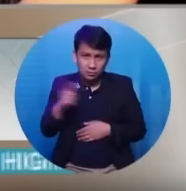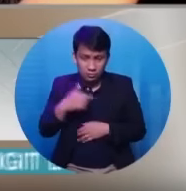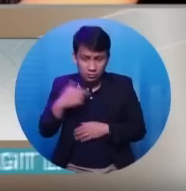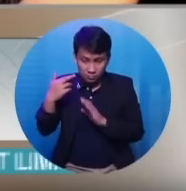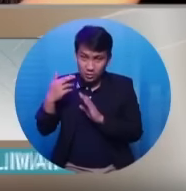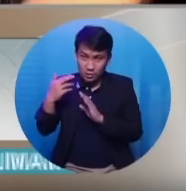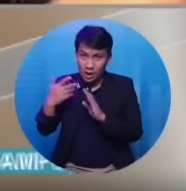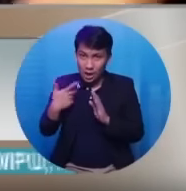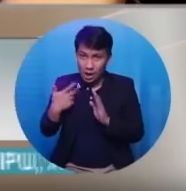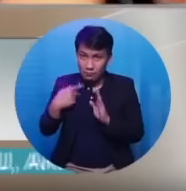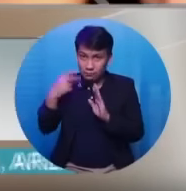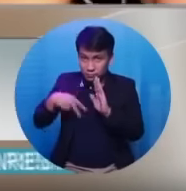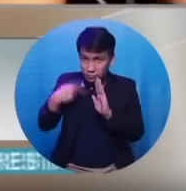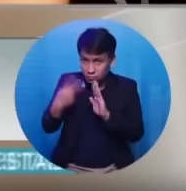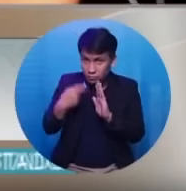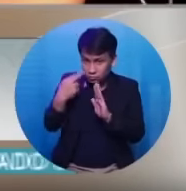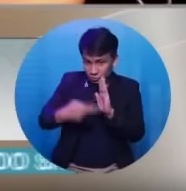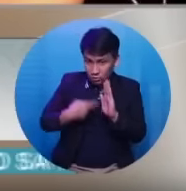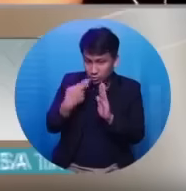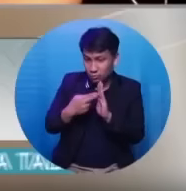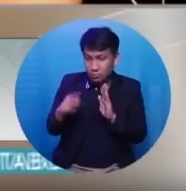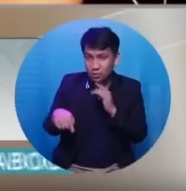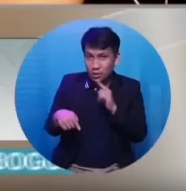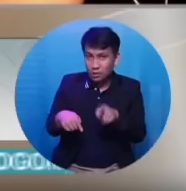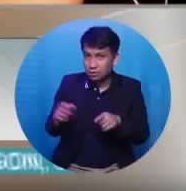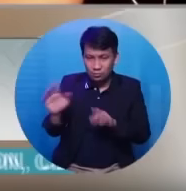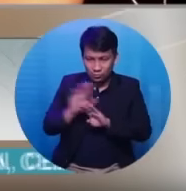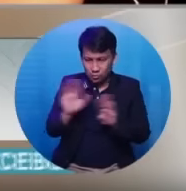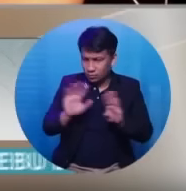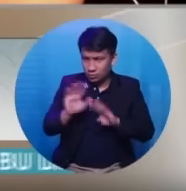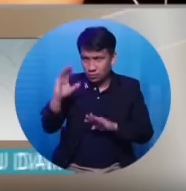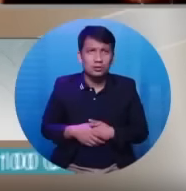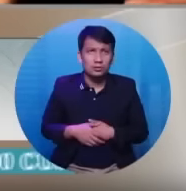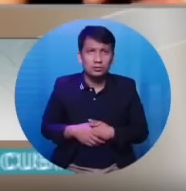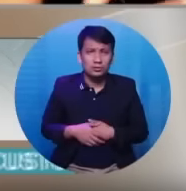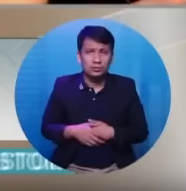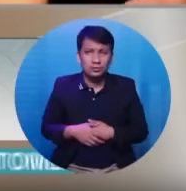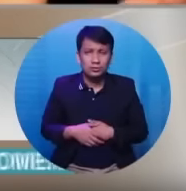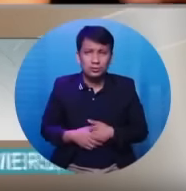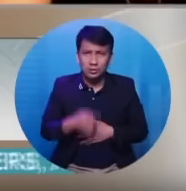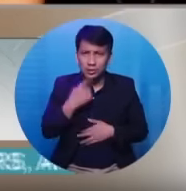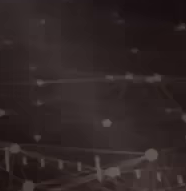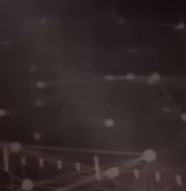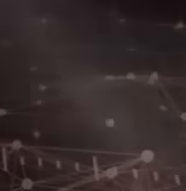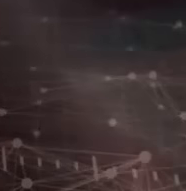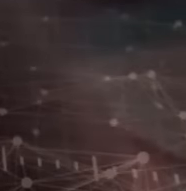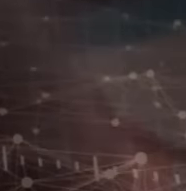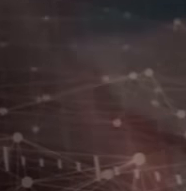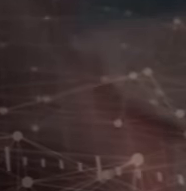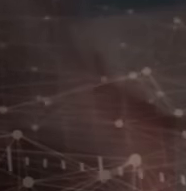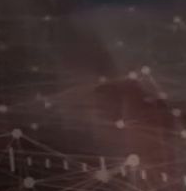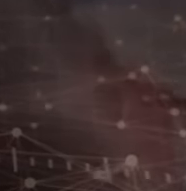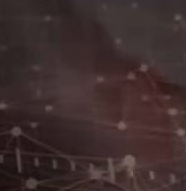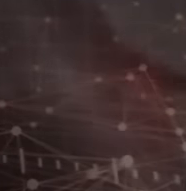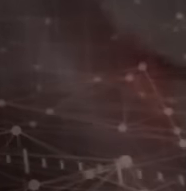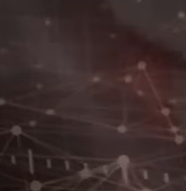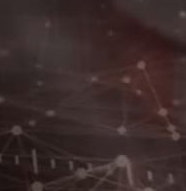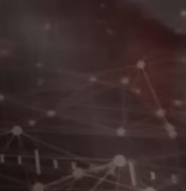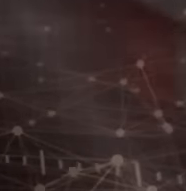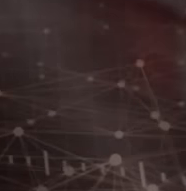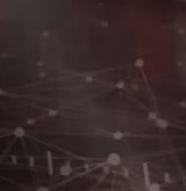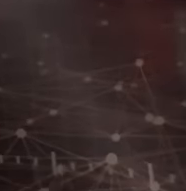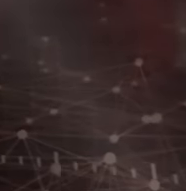at saka ng kanyang girlfriend. Meron daw linya na huwag ka mag-alala, pababagsakin ko yan. Hindi ko nakausap yung girlfriend niya